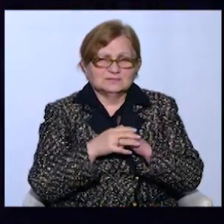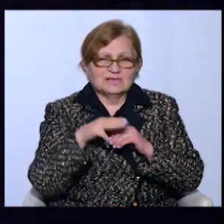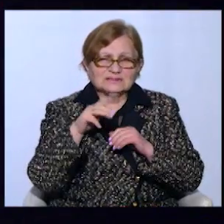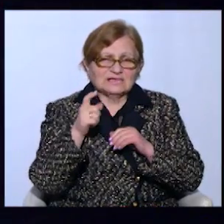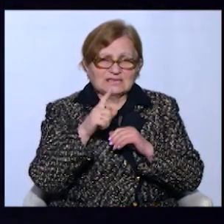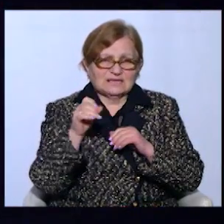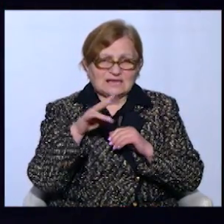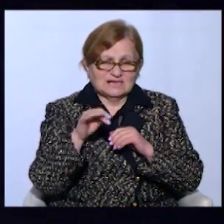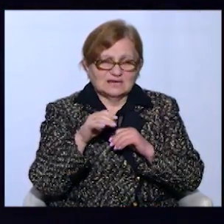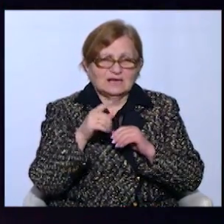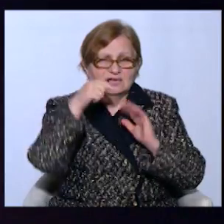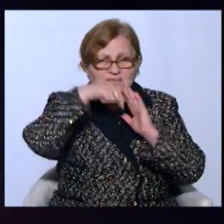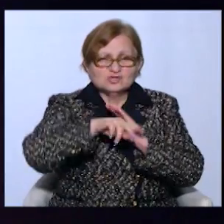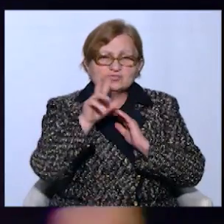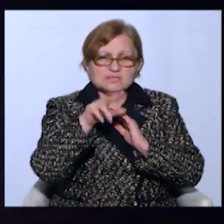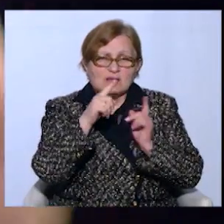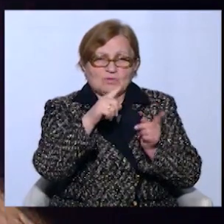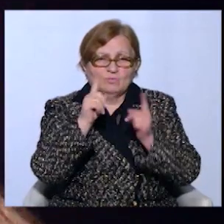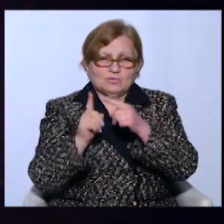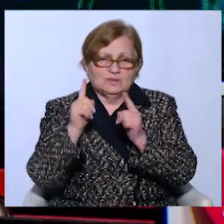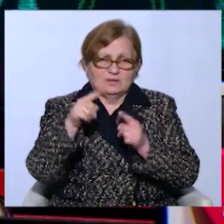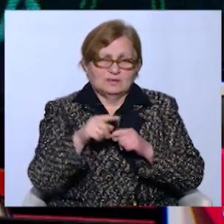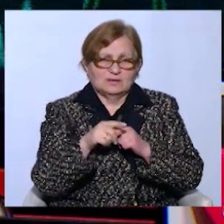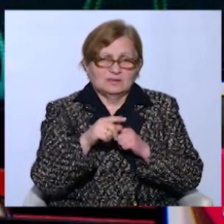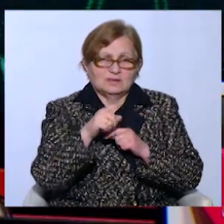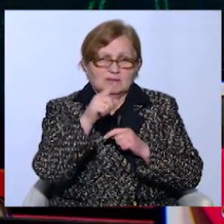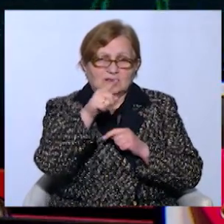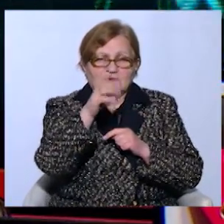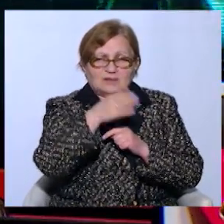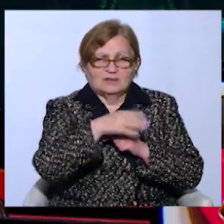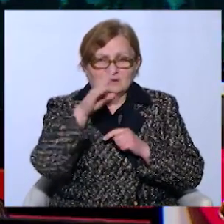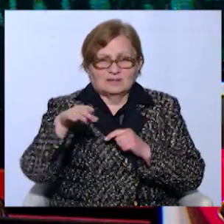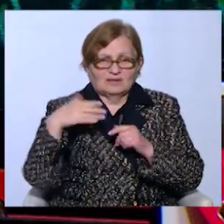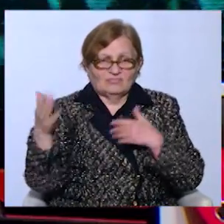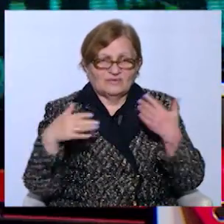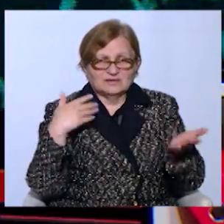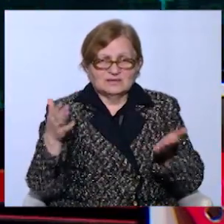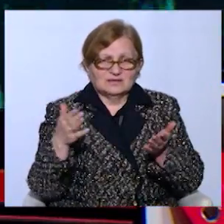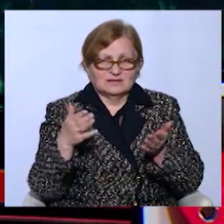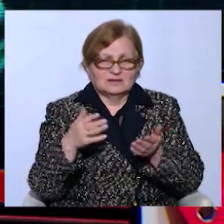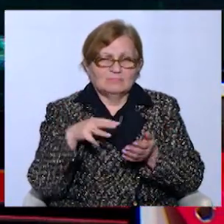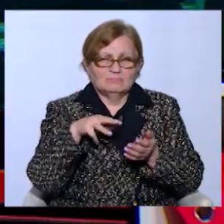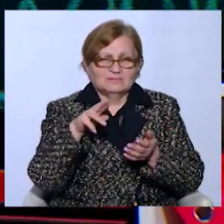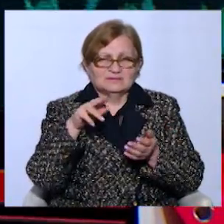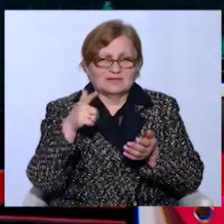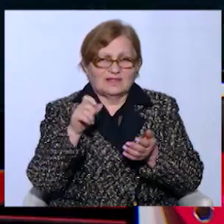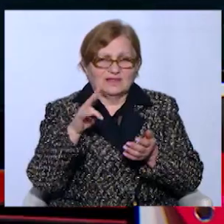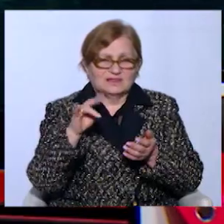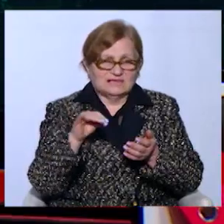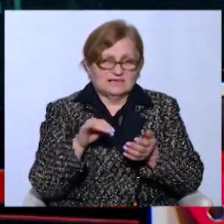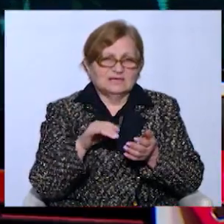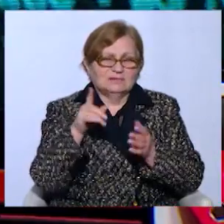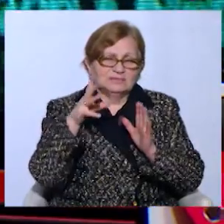სამი მონაკვეთისგან შედგება და ამიტომ აი ამ გვერდებს ამ მონაკვეთებს ეძახიან მდგენებს, რადგან